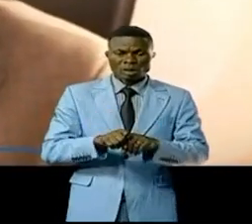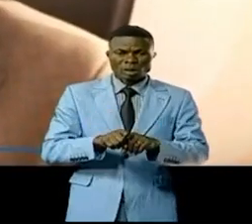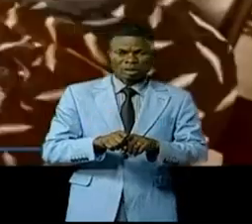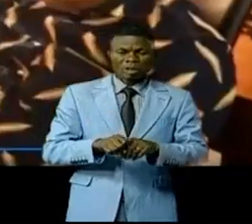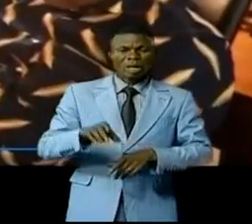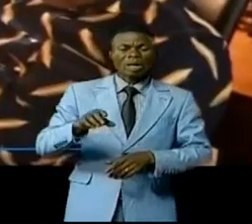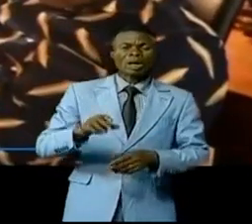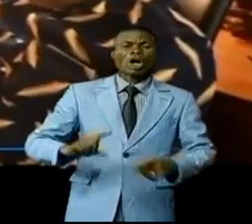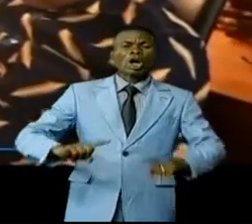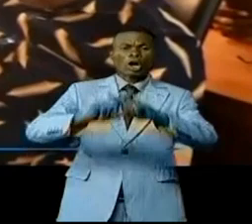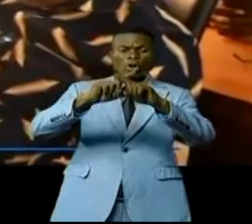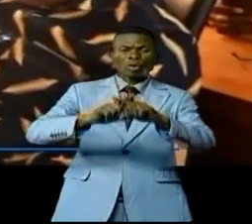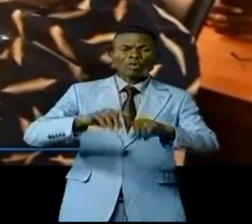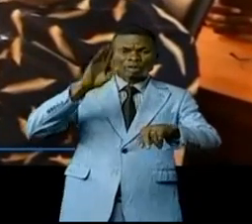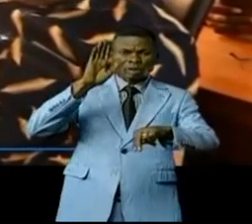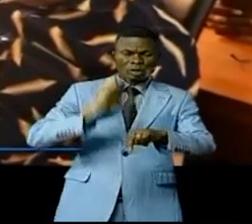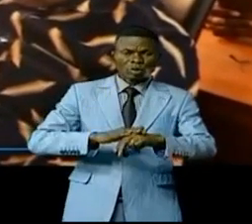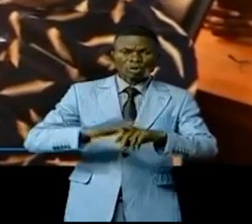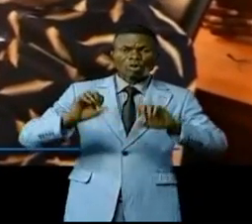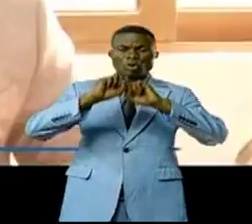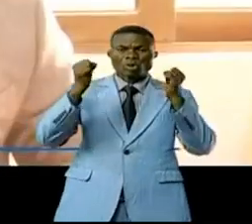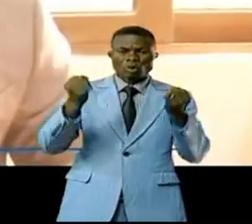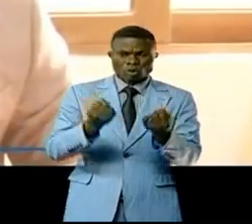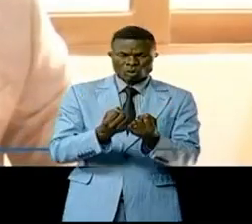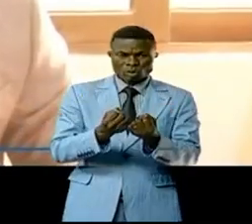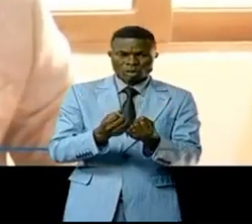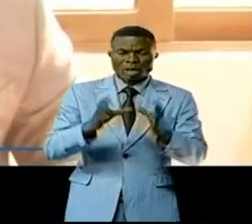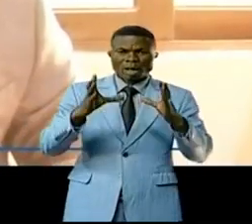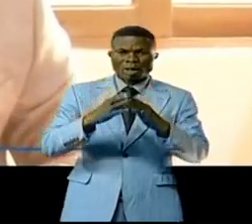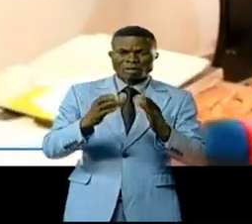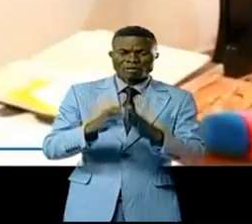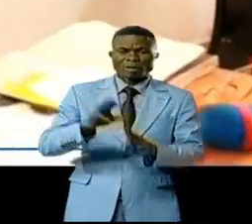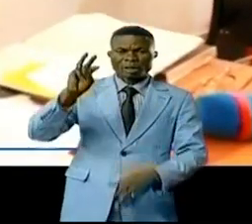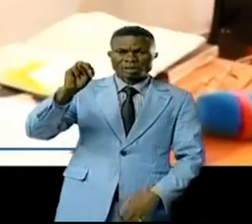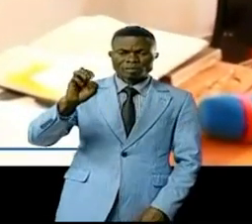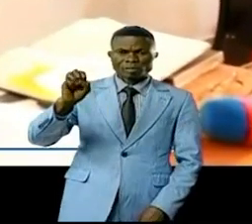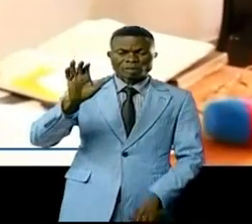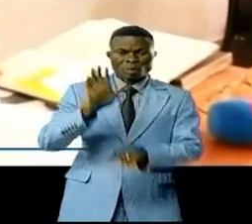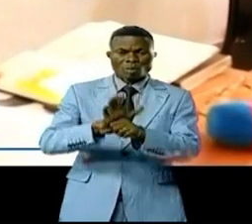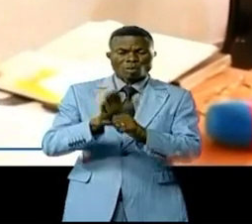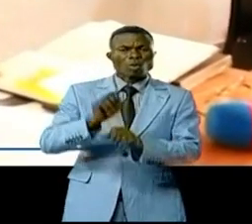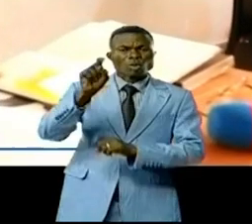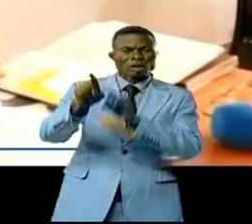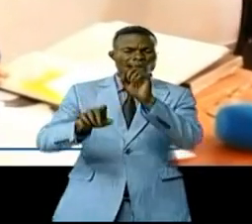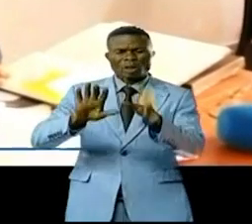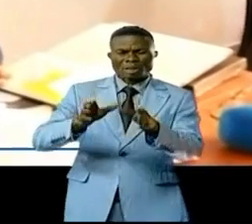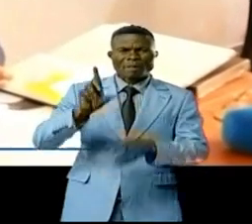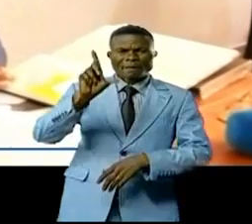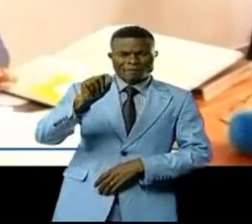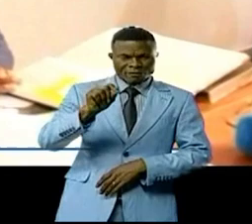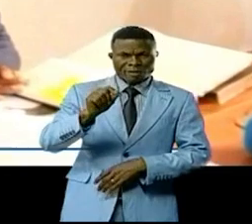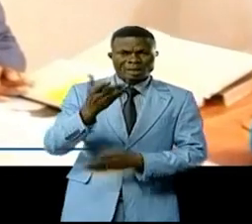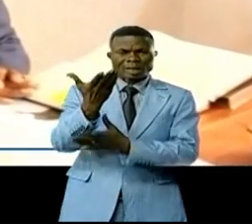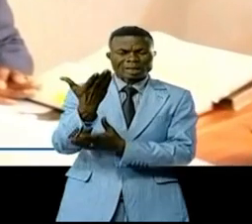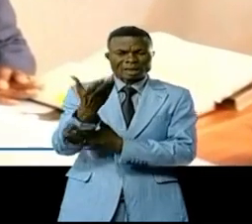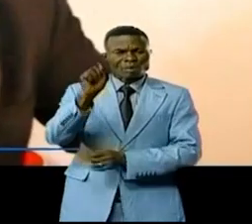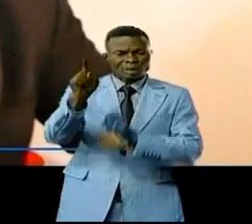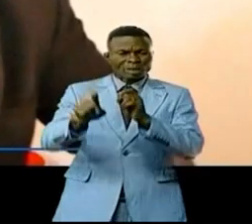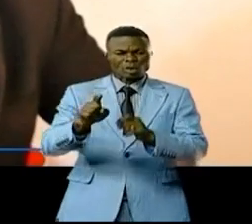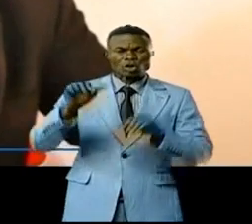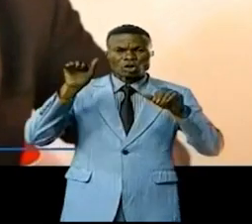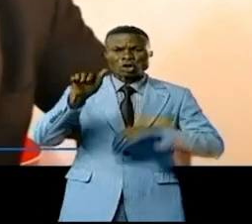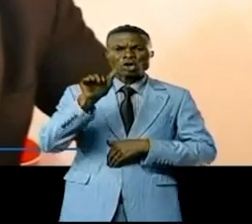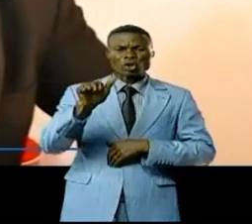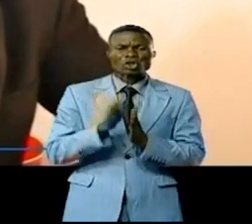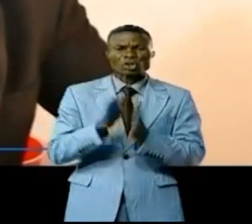qui oppose la RVA à la Metelsat. Plus d'une vingtaine de questions ont été posées au DG de la RVA,